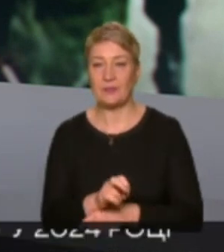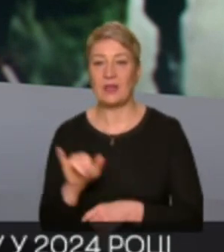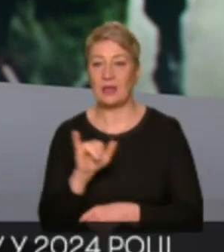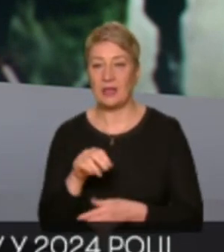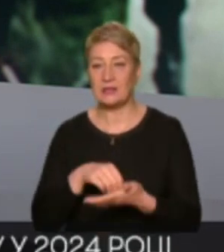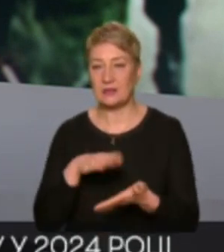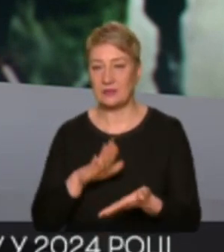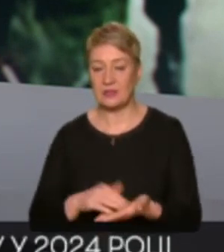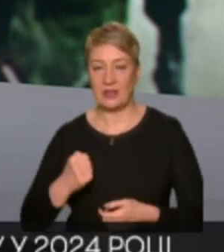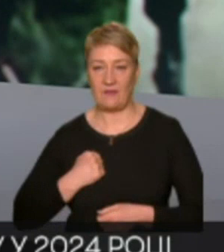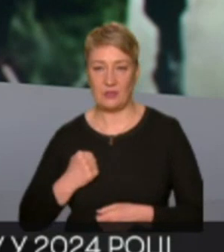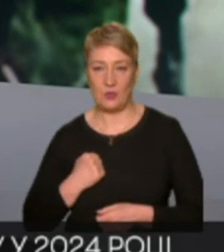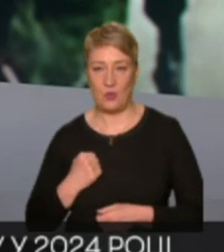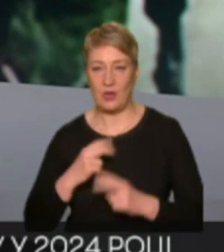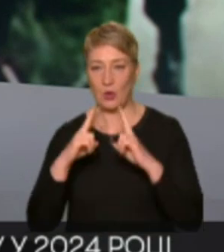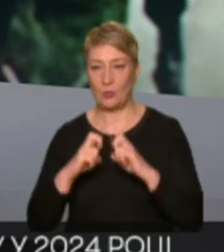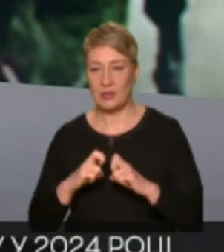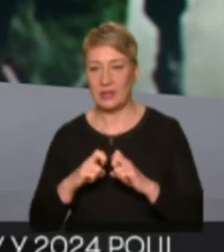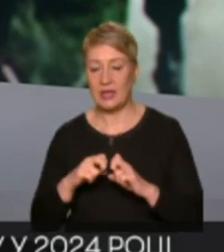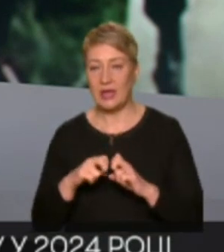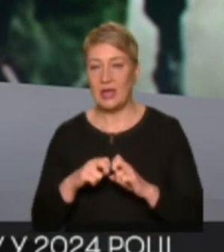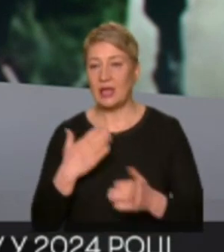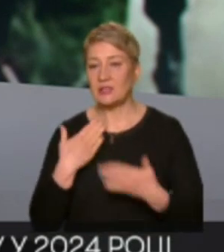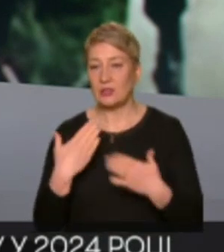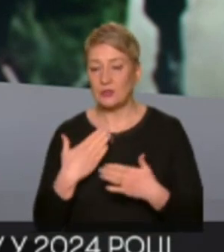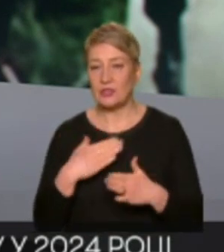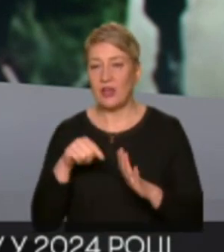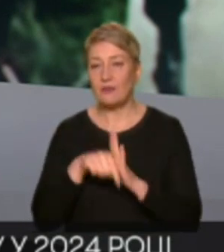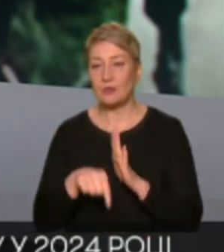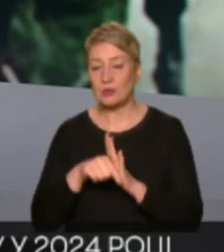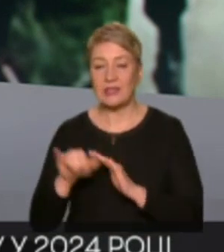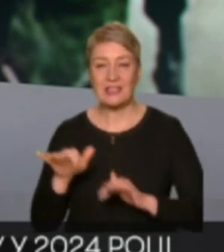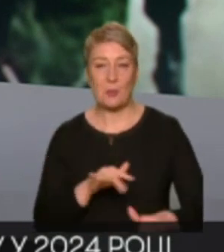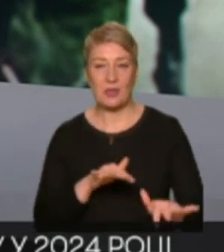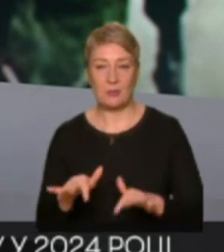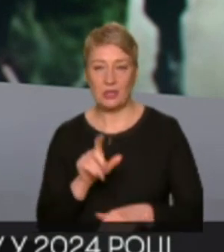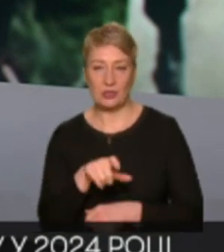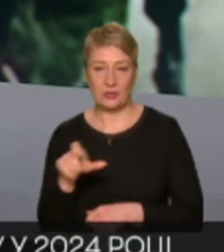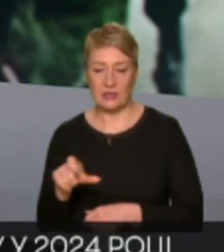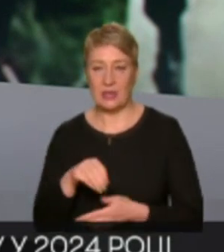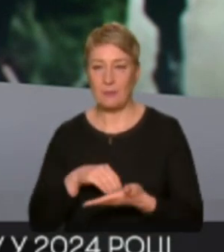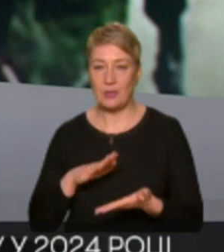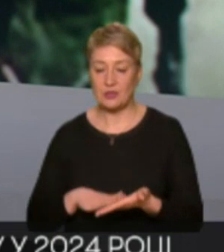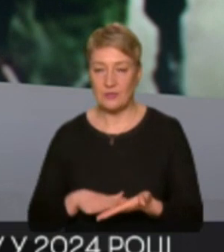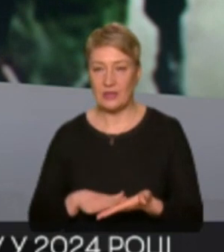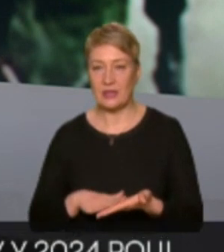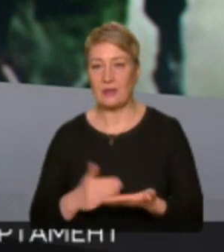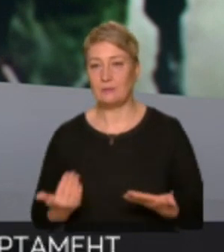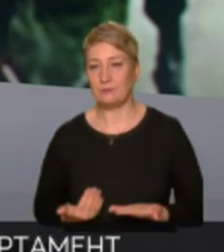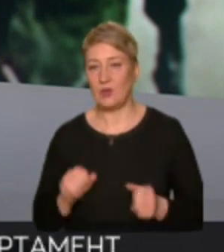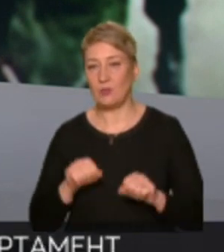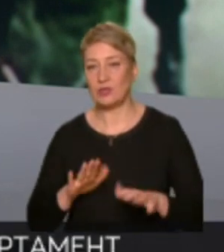на військовий облік. Це стосується і внутрішньопереміщених осіб. При зміні місця реєстрації або проживання під час війни може трапитися,